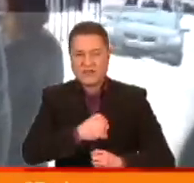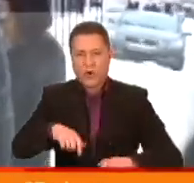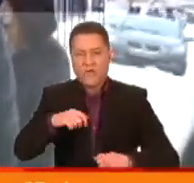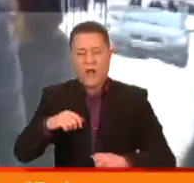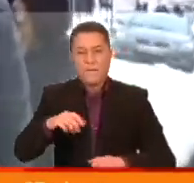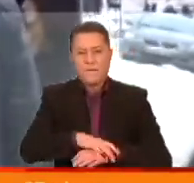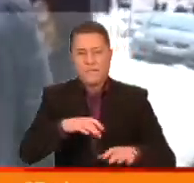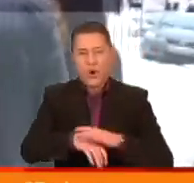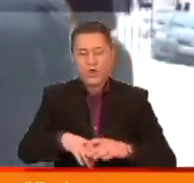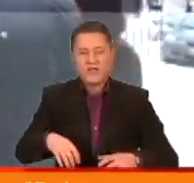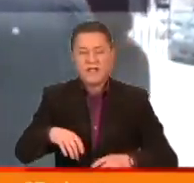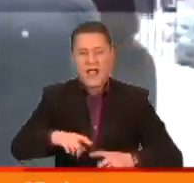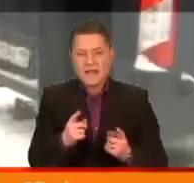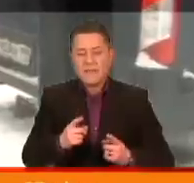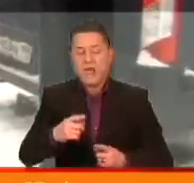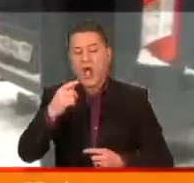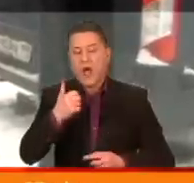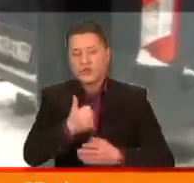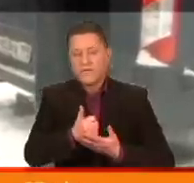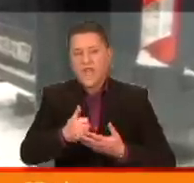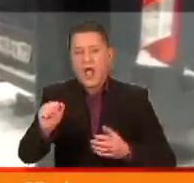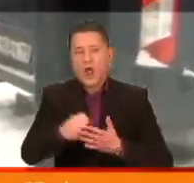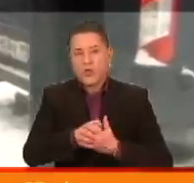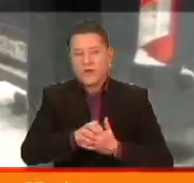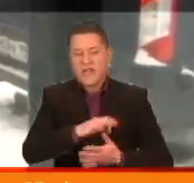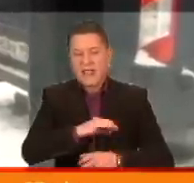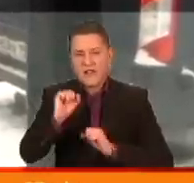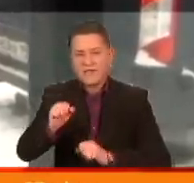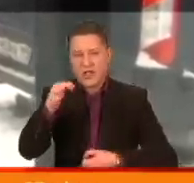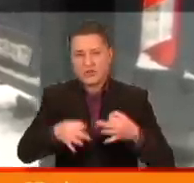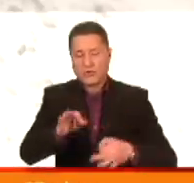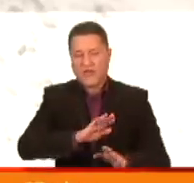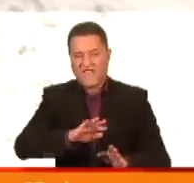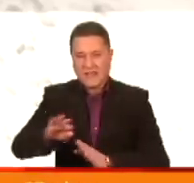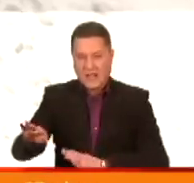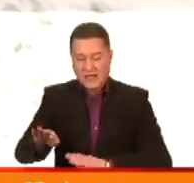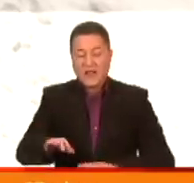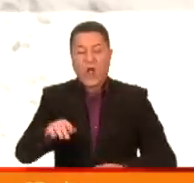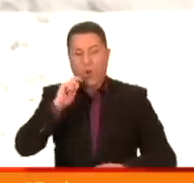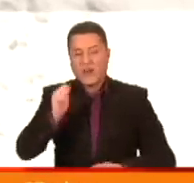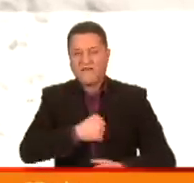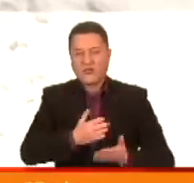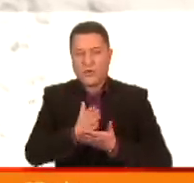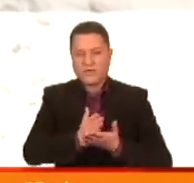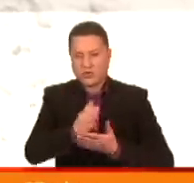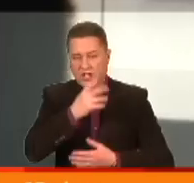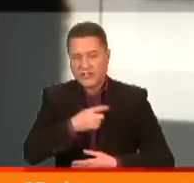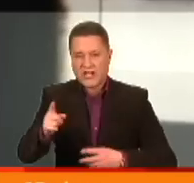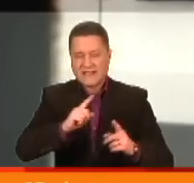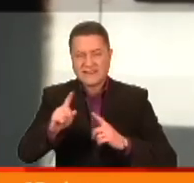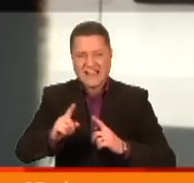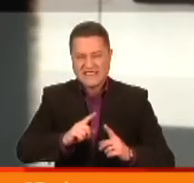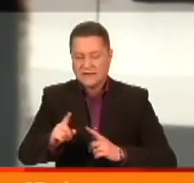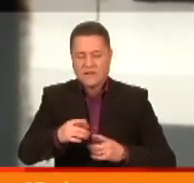сьогодні одне з основних клопотань адвокатів наших бранців. Щоправда, судді його відхилили, українських військовослужбовців навіть на час засідання не звільнили